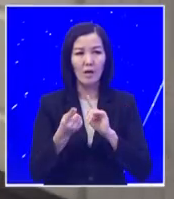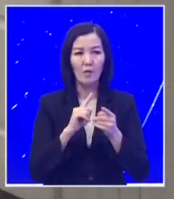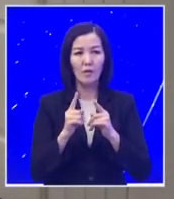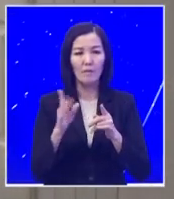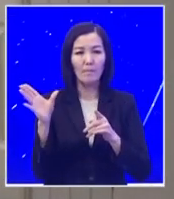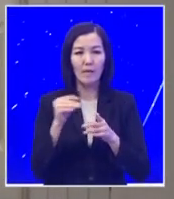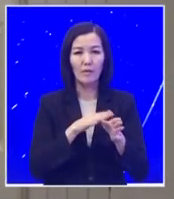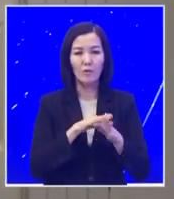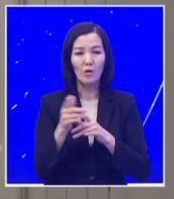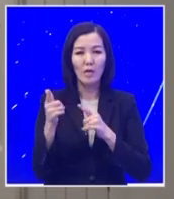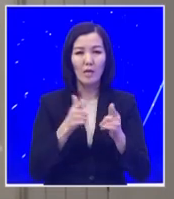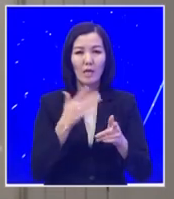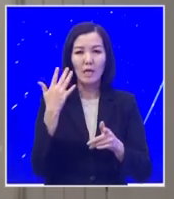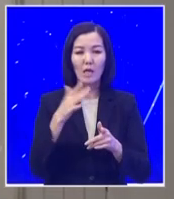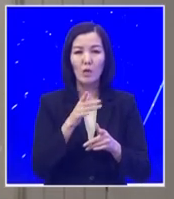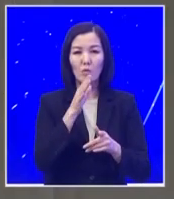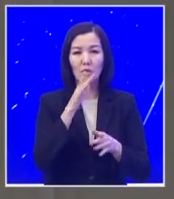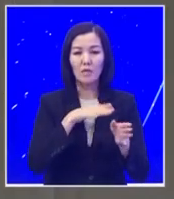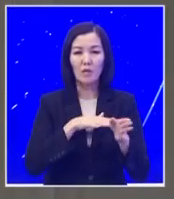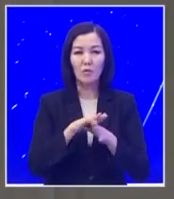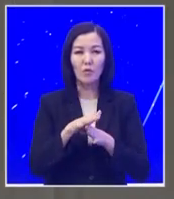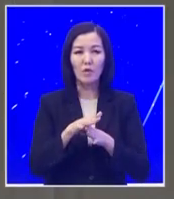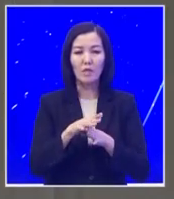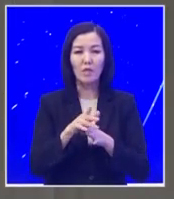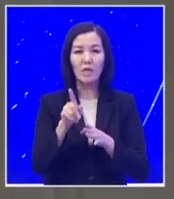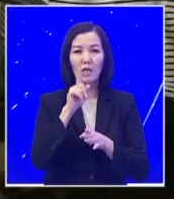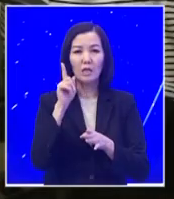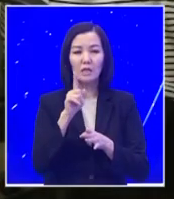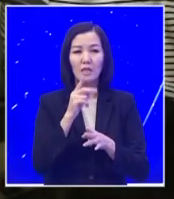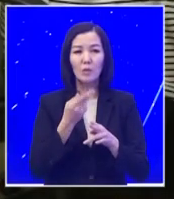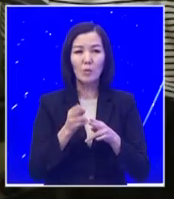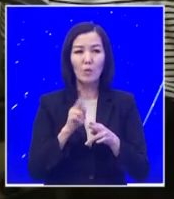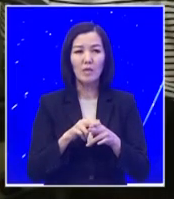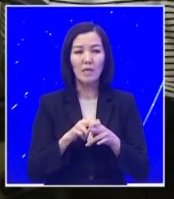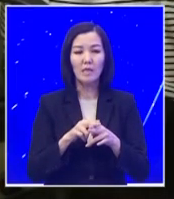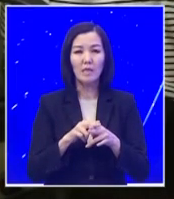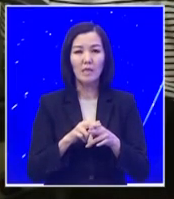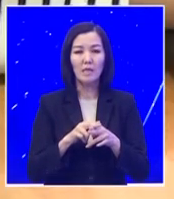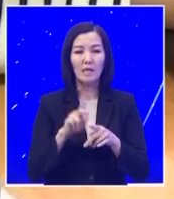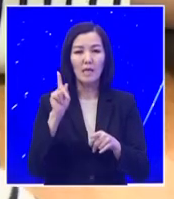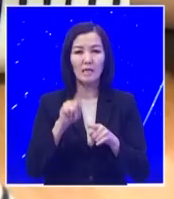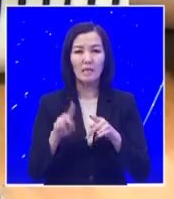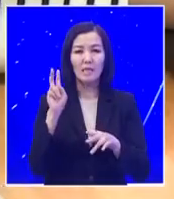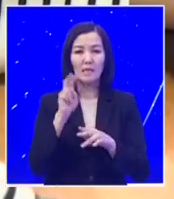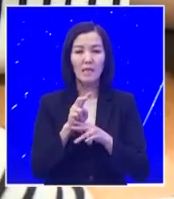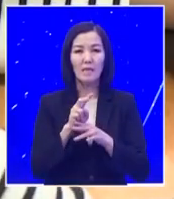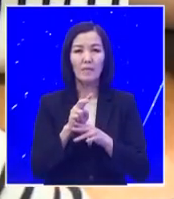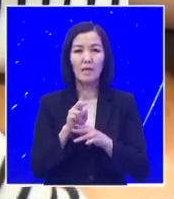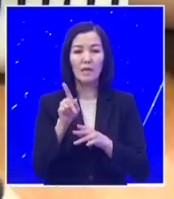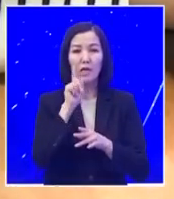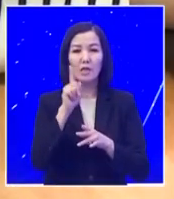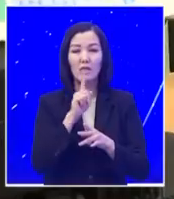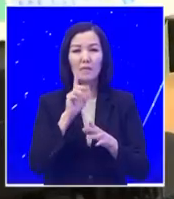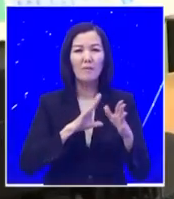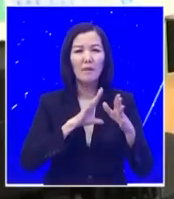келеді. Жасы 50-ді еңсергенмен жұмысқа жас балада елпек шаршау дегенді білген емес. Жастармен жарыса күн